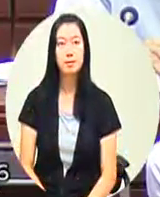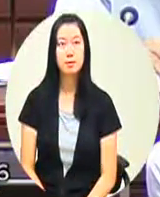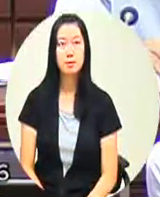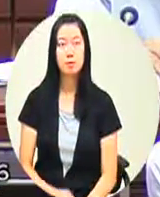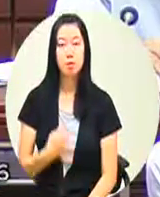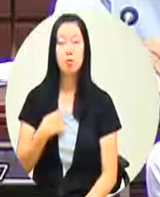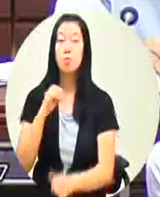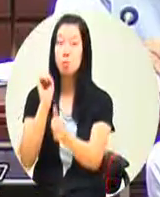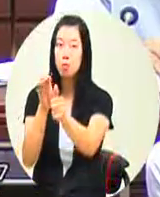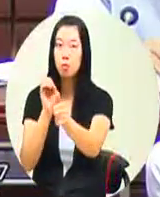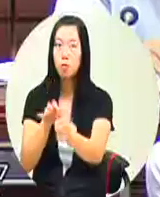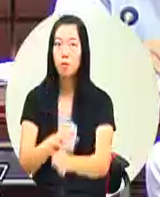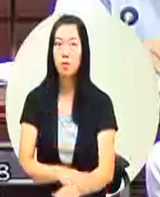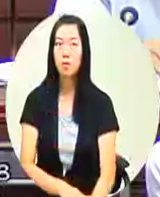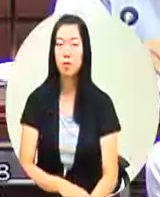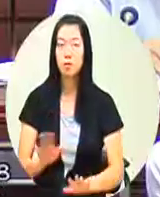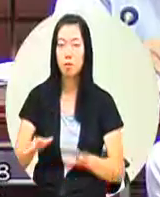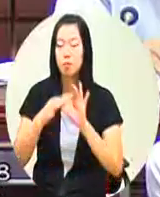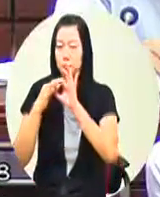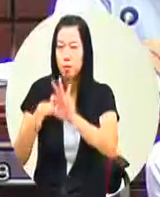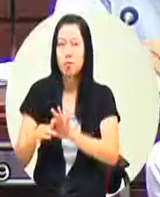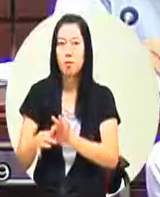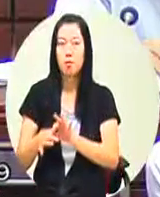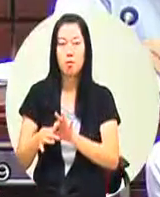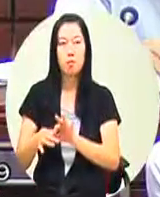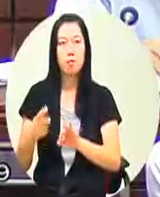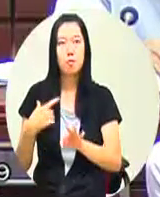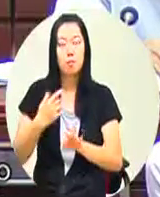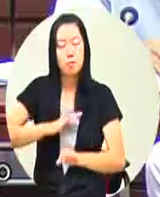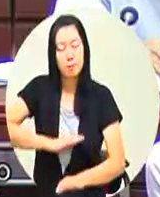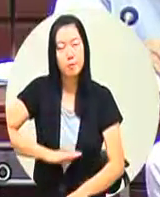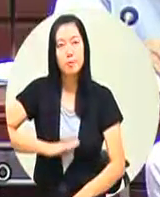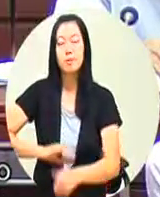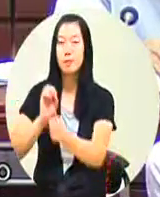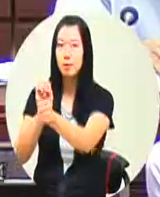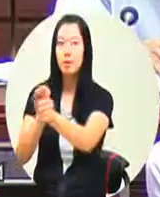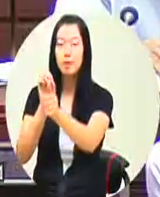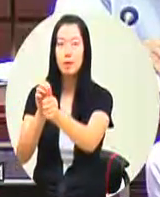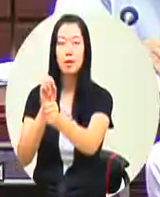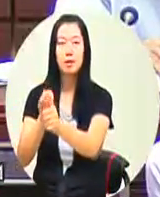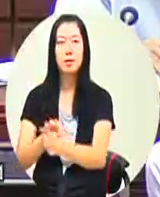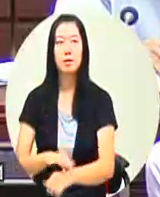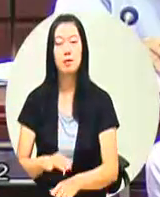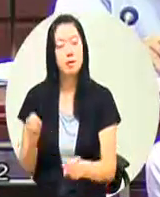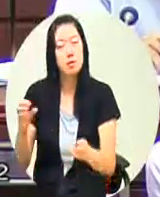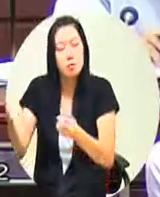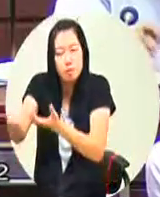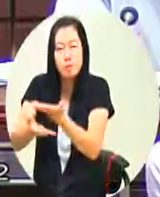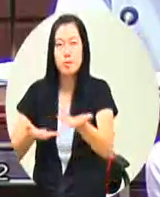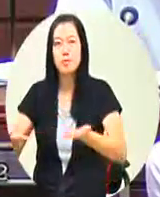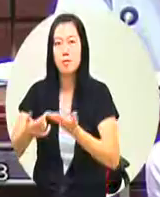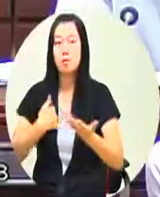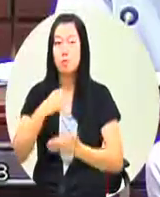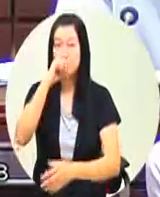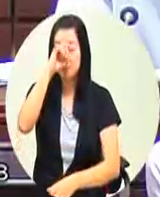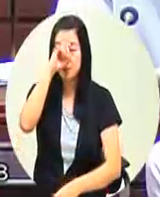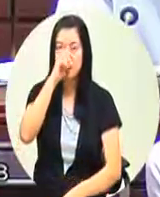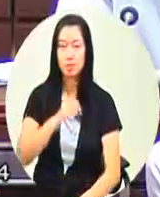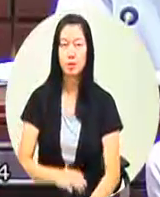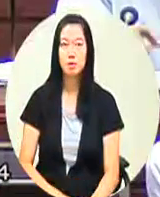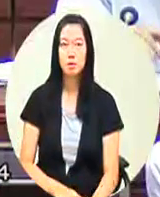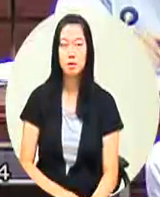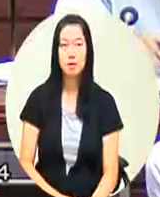在讲的是说，哦，持续够理性的，我们会跟啊、哦、大家来沟通，然后我们也希望哈、哦、大